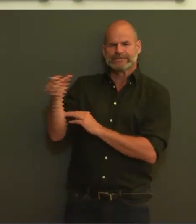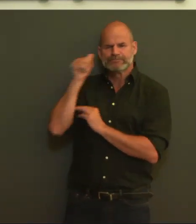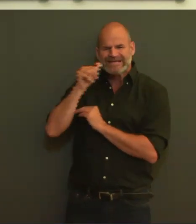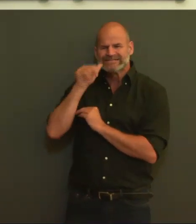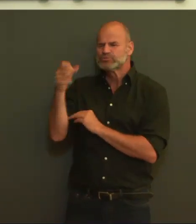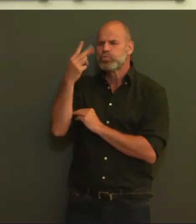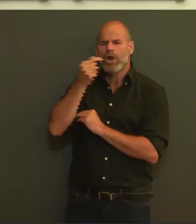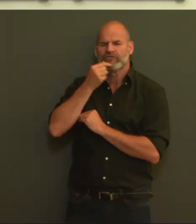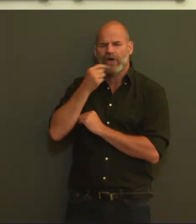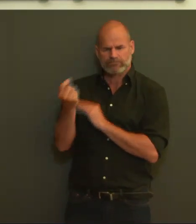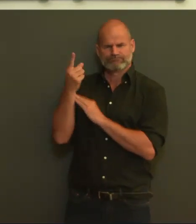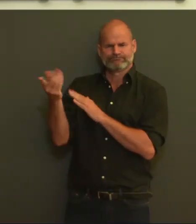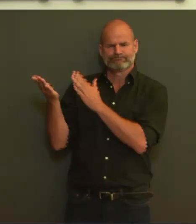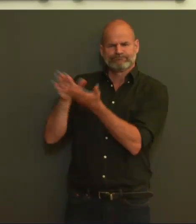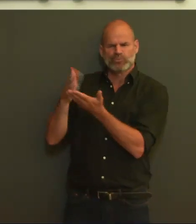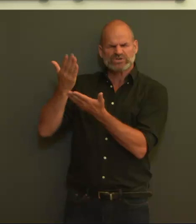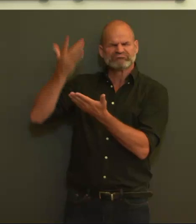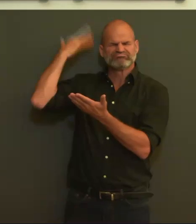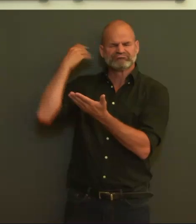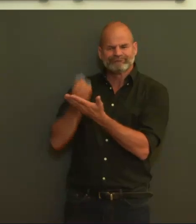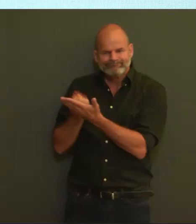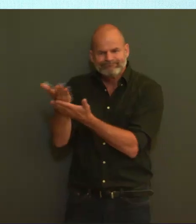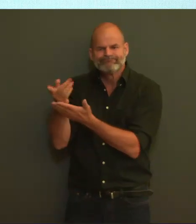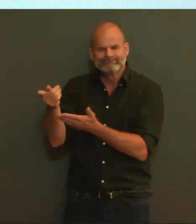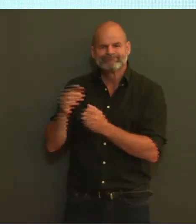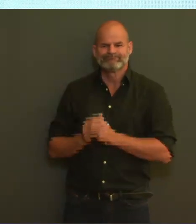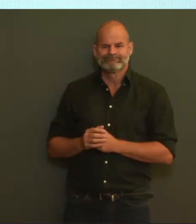een meisje van 3 jaar. Jammer genoeg.